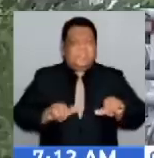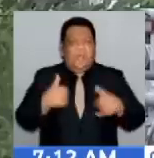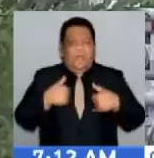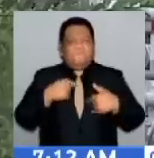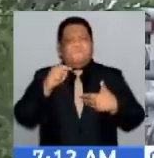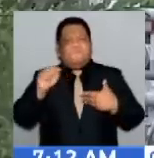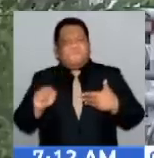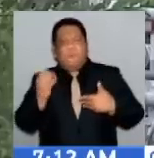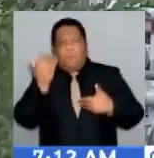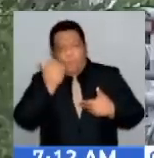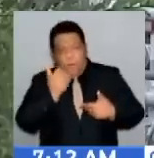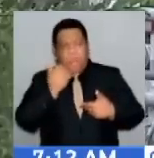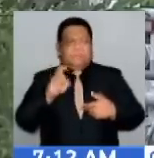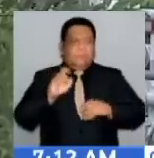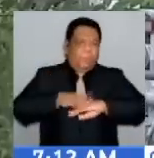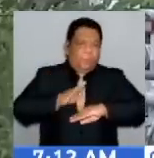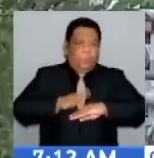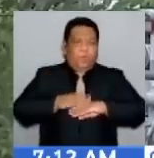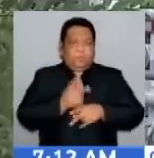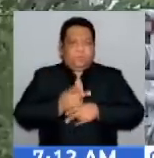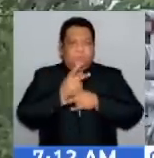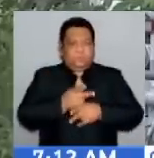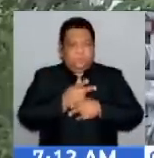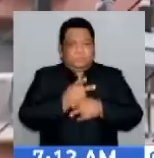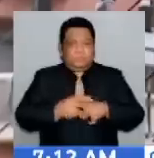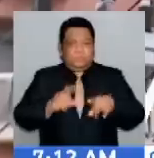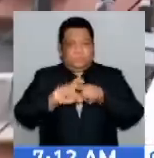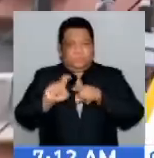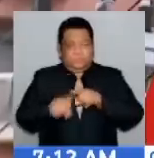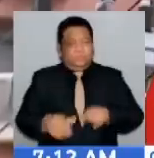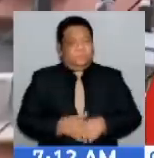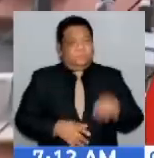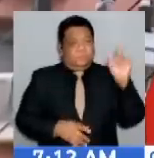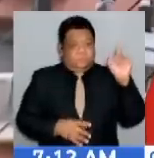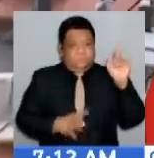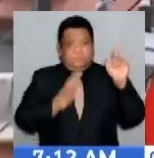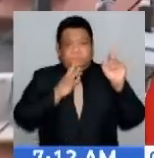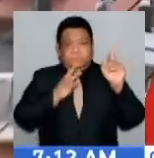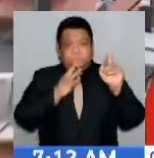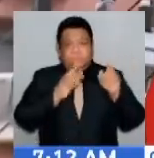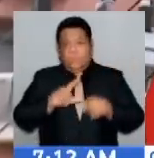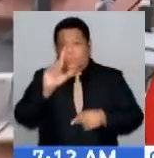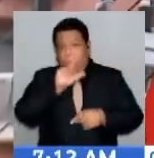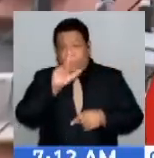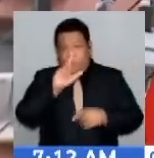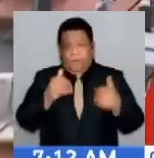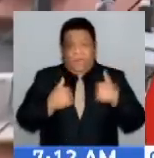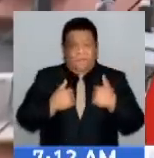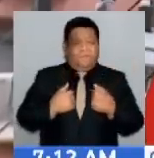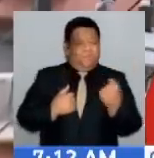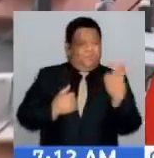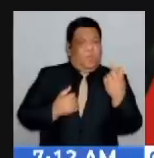have 0 red alerts and yellow alert. Pero yung zero red alert ay depende pa kung walang plantang